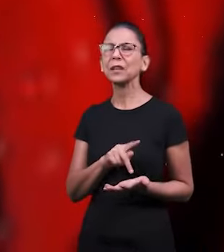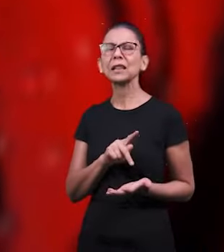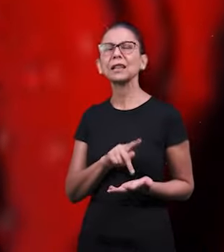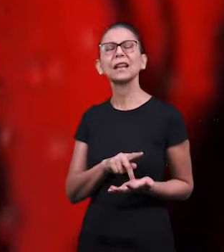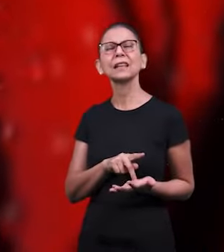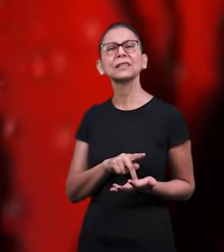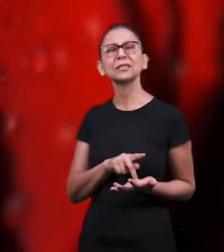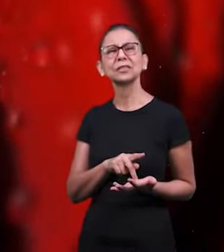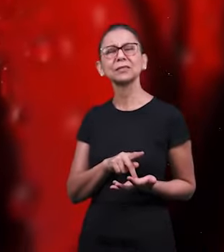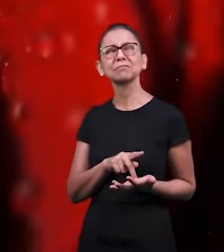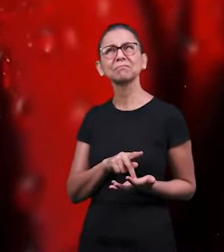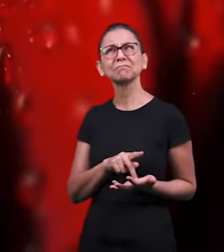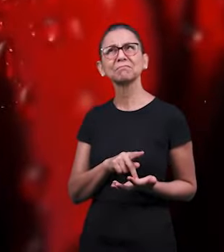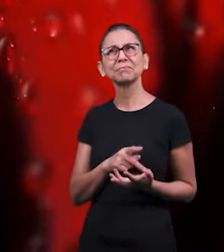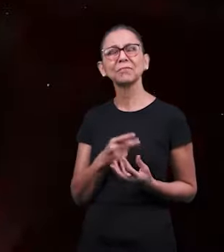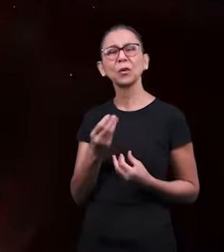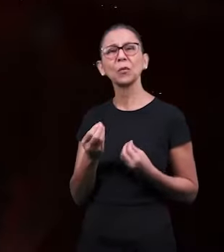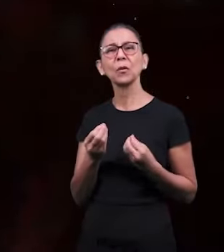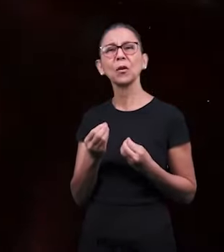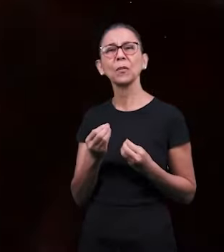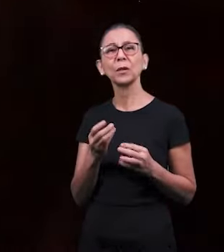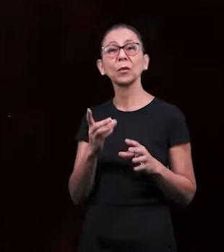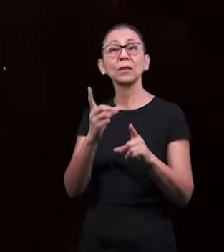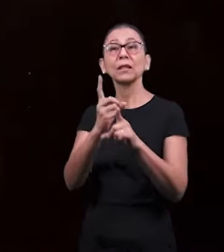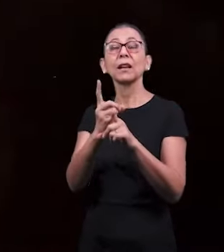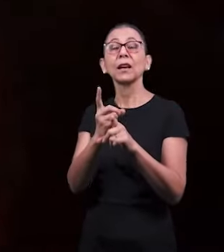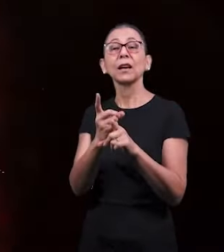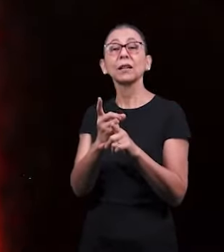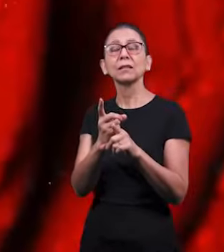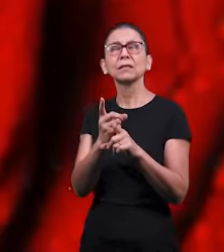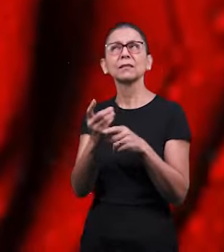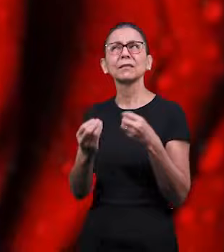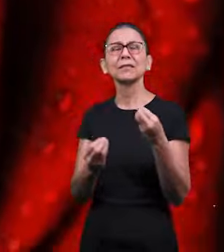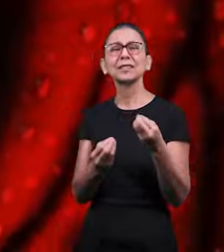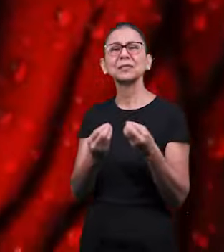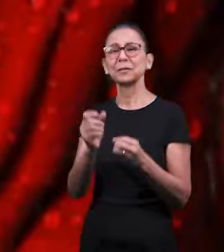Тебе, Иисус, я нашел истинную